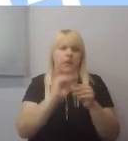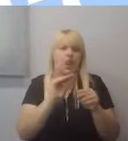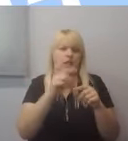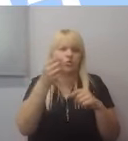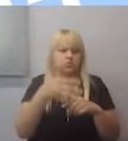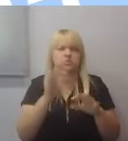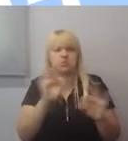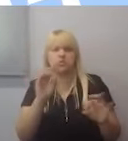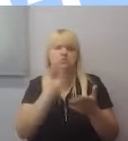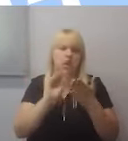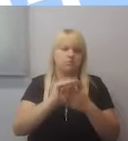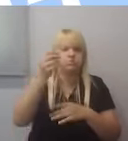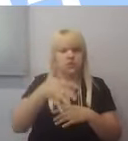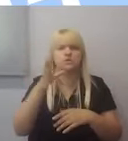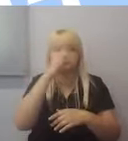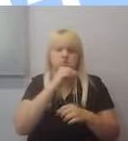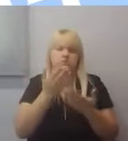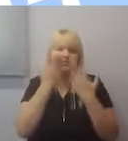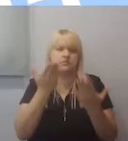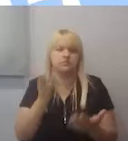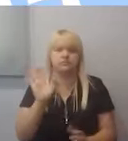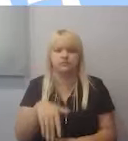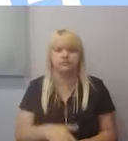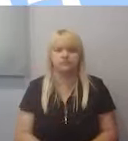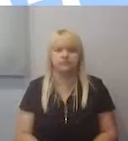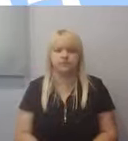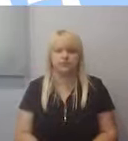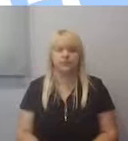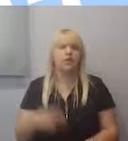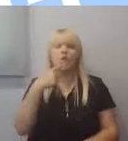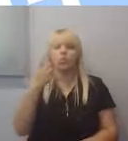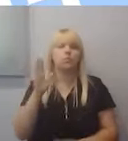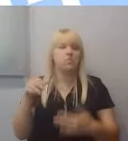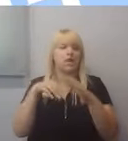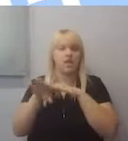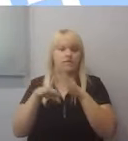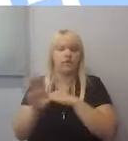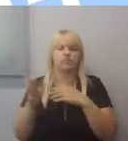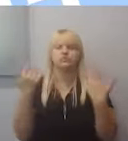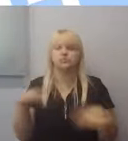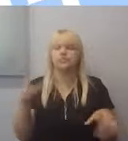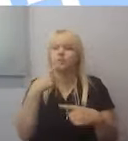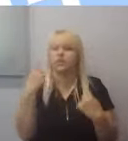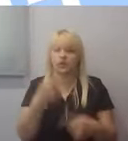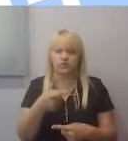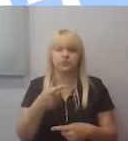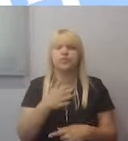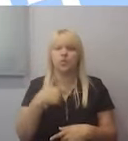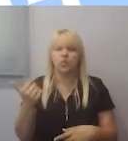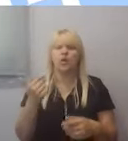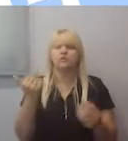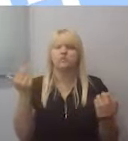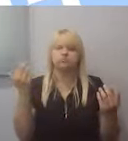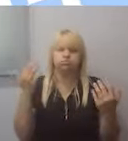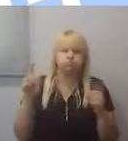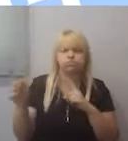varat iet iepazīties izrunāt jā attiecīgi runājot par to pašu evakuāciju kā es minēju ļoti komplicēts pasākums tāpēc